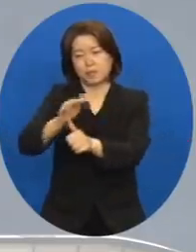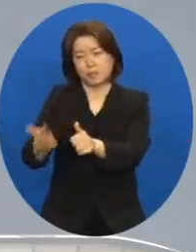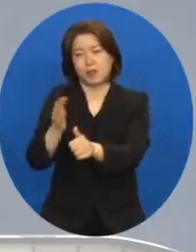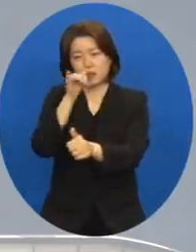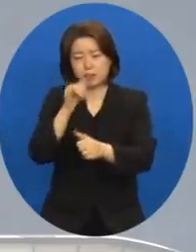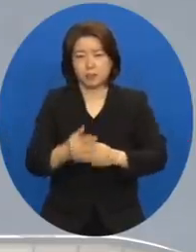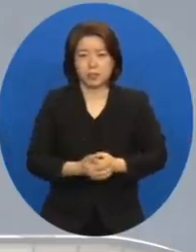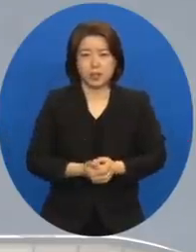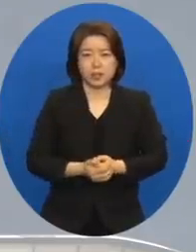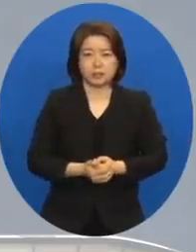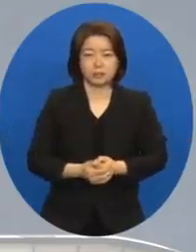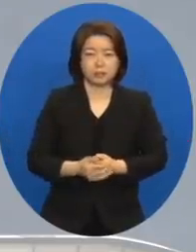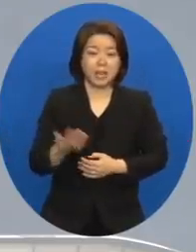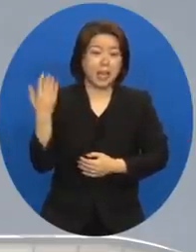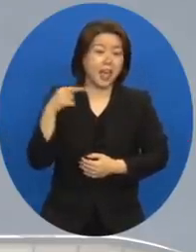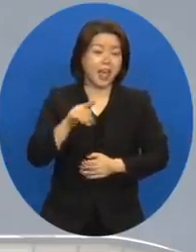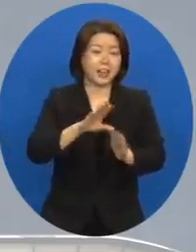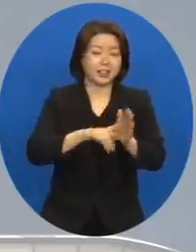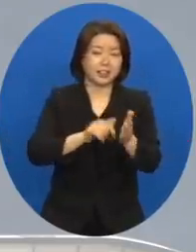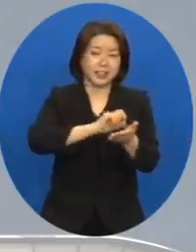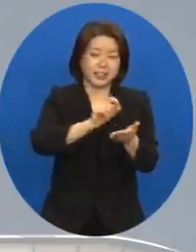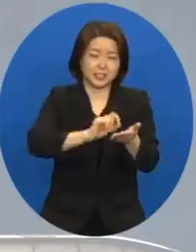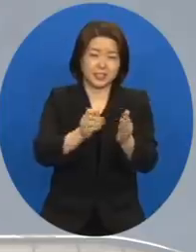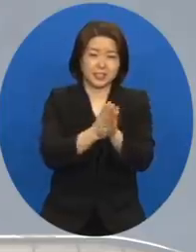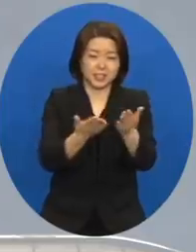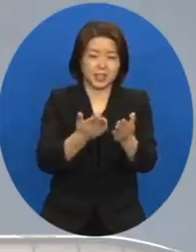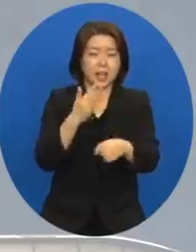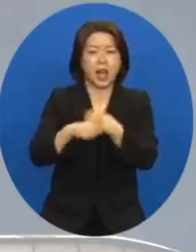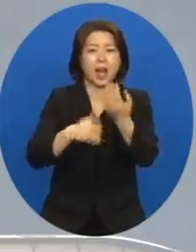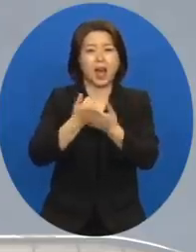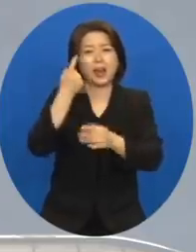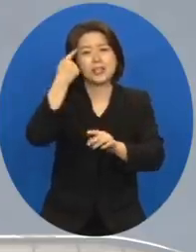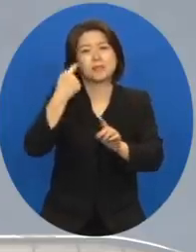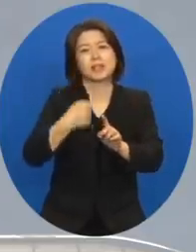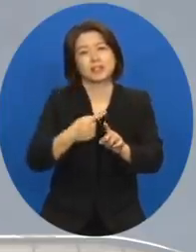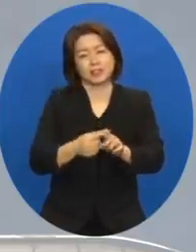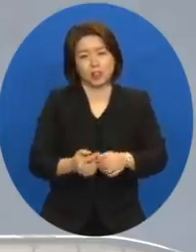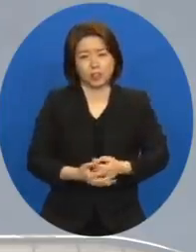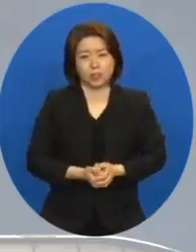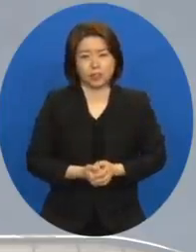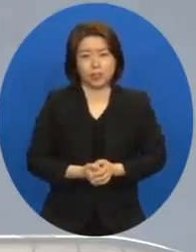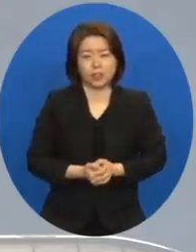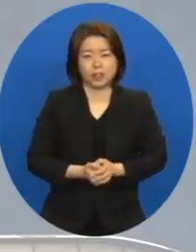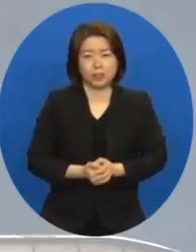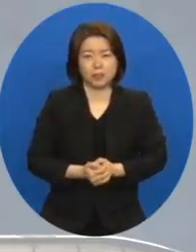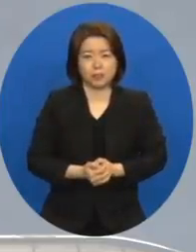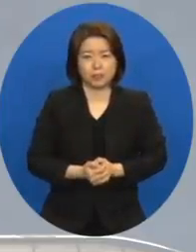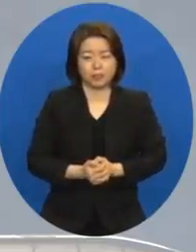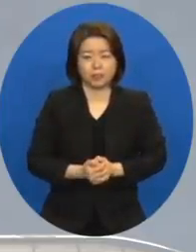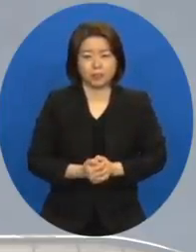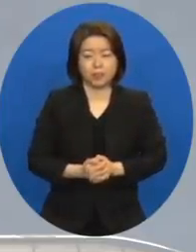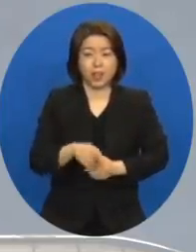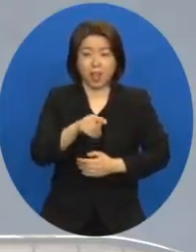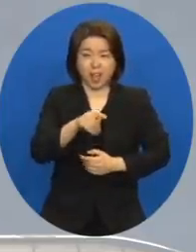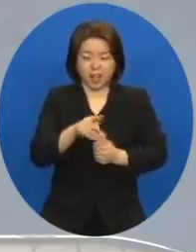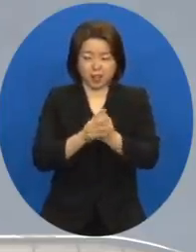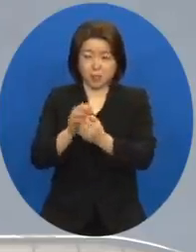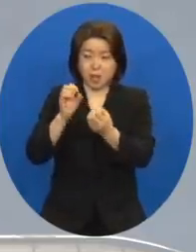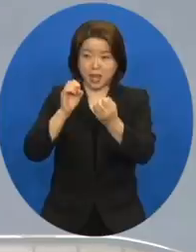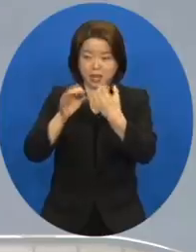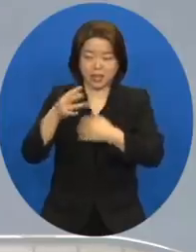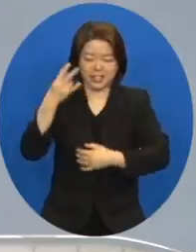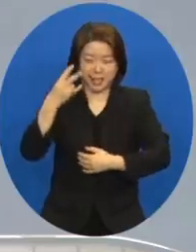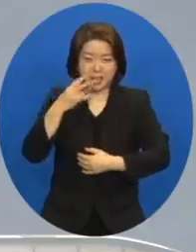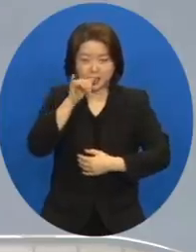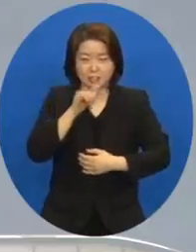그때 그가 쓴 책이 하나님의 긍정 또 디바인 예수라고 하는 제목의 책을